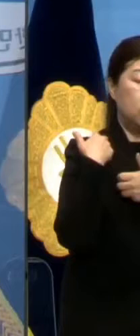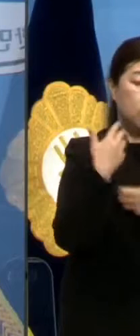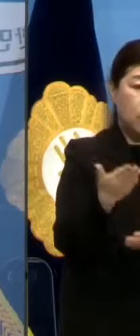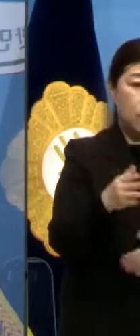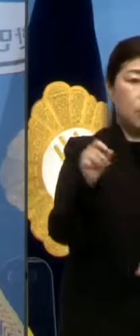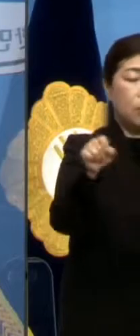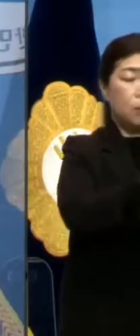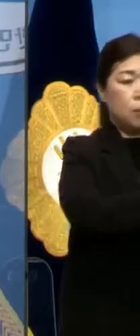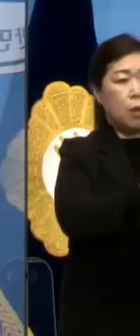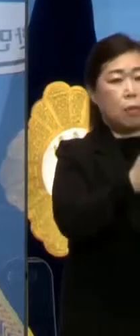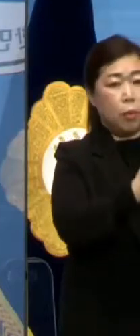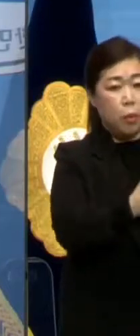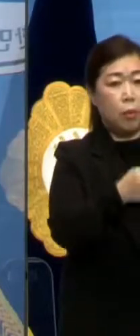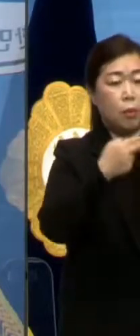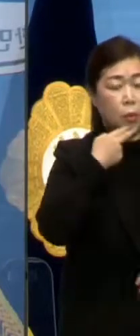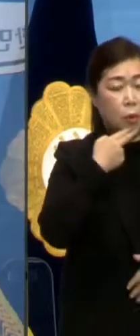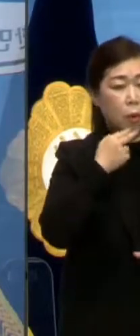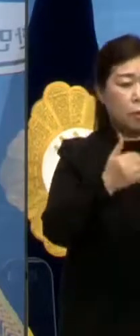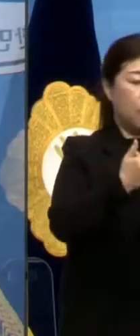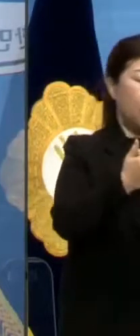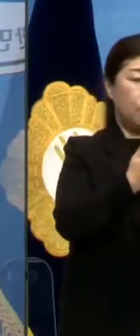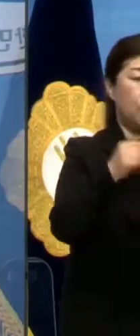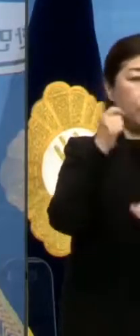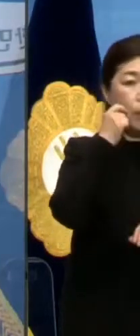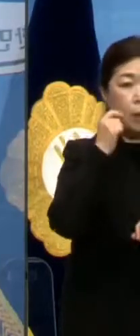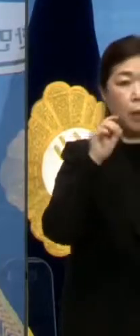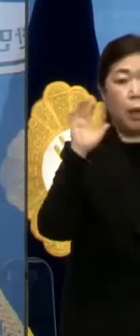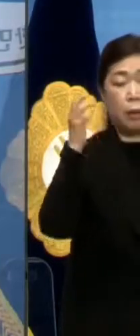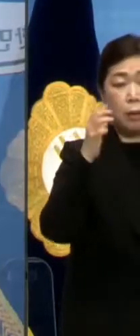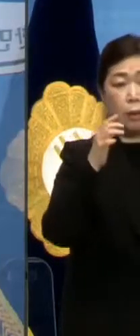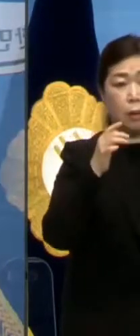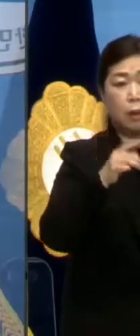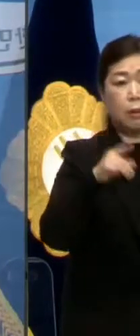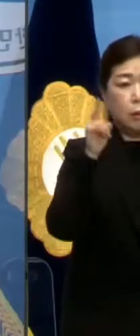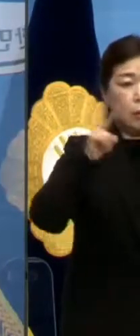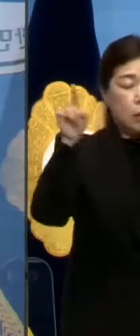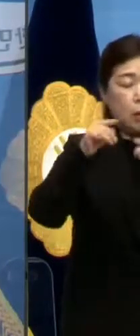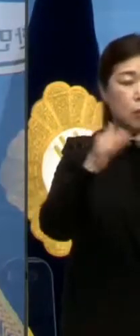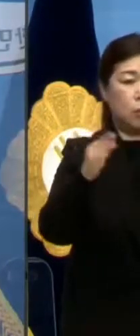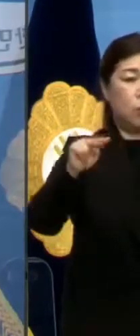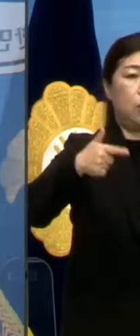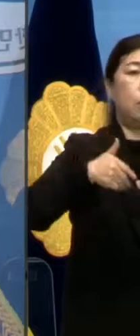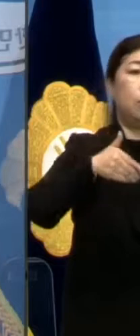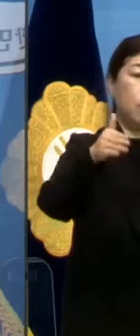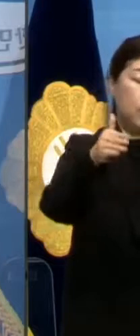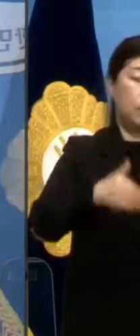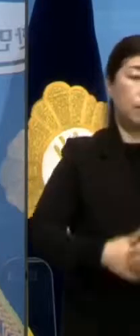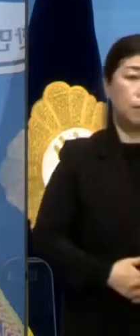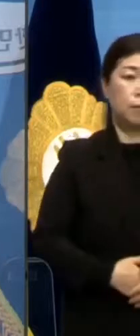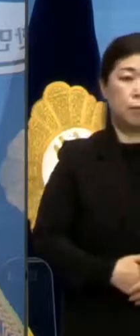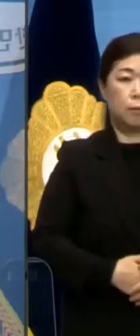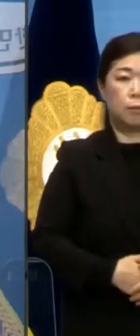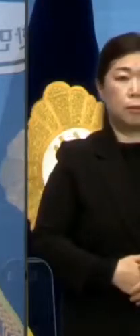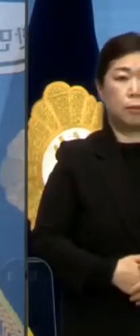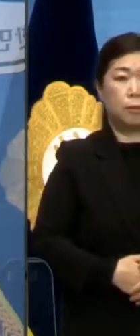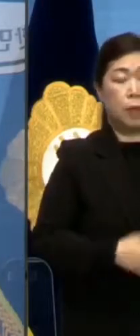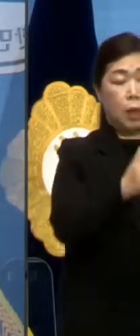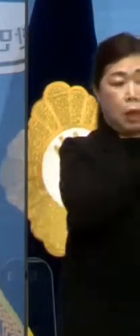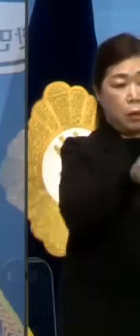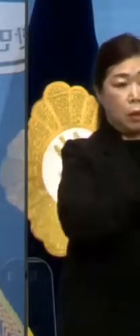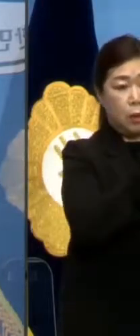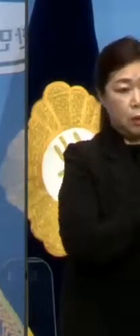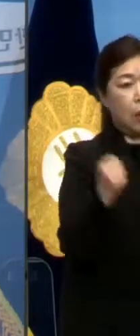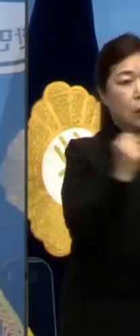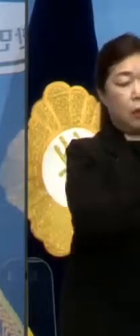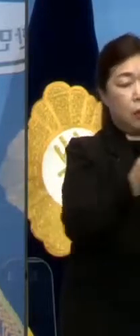표현도 저항도 못하는 정인이를 그 악마의 소굴인 집으로 돌려보냈습니다. 가정 내